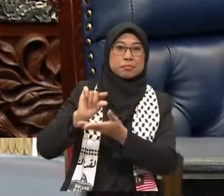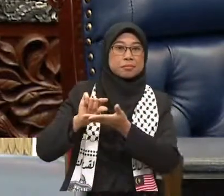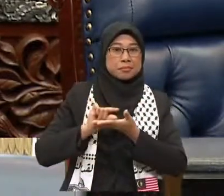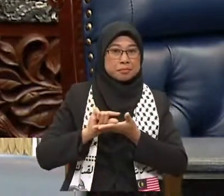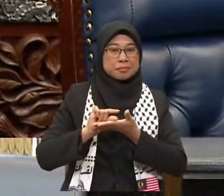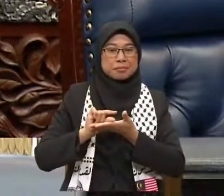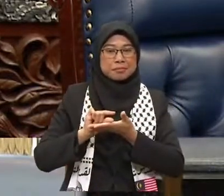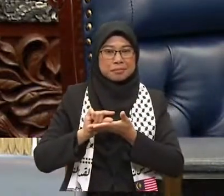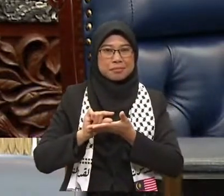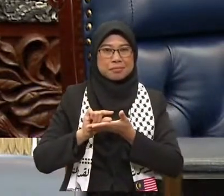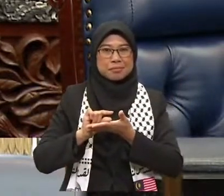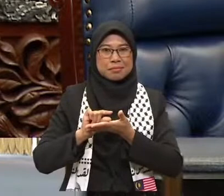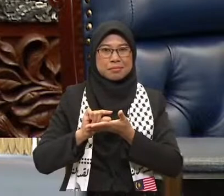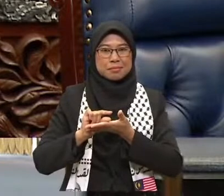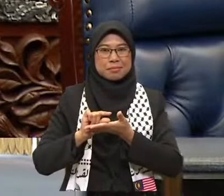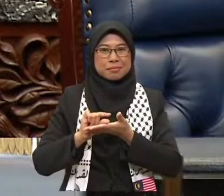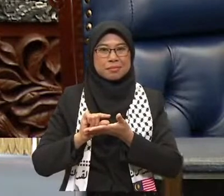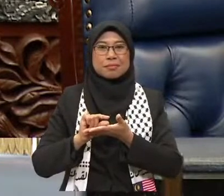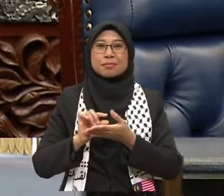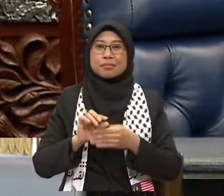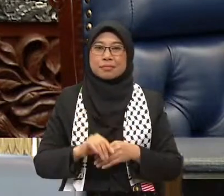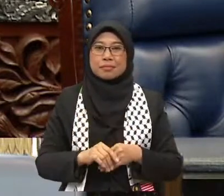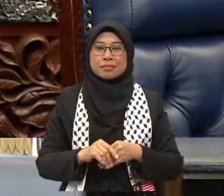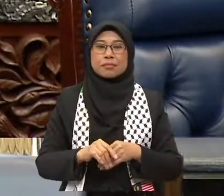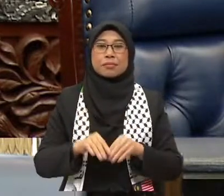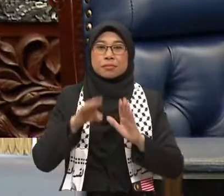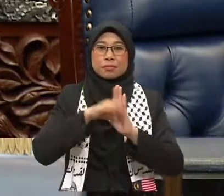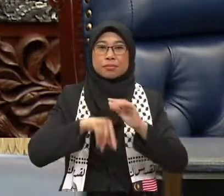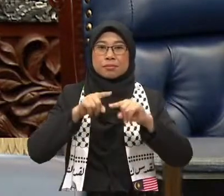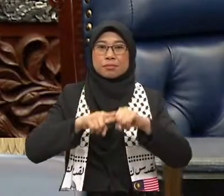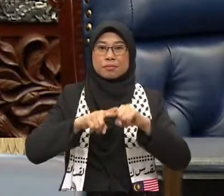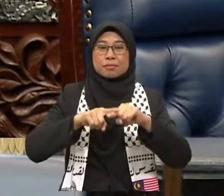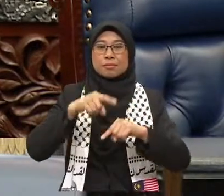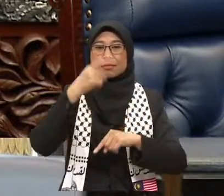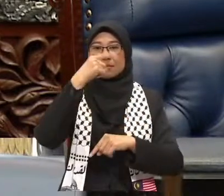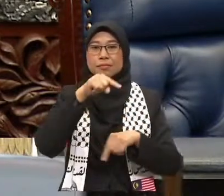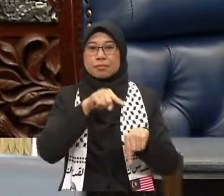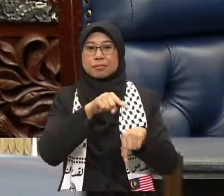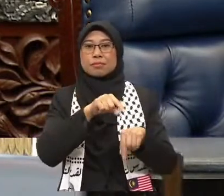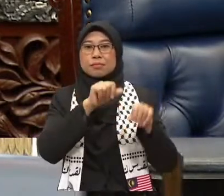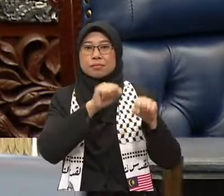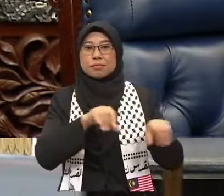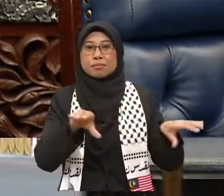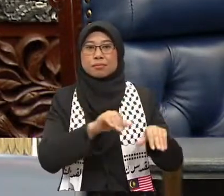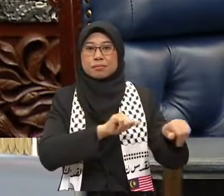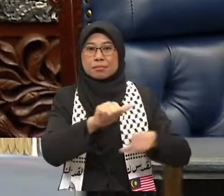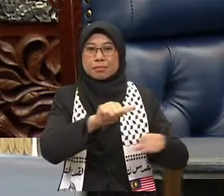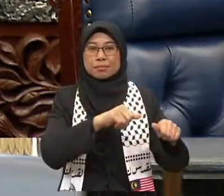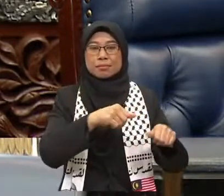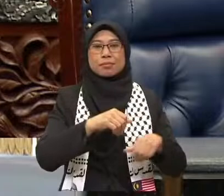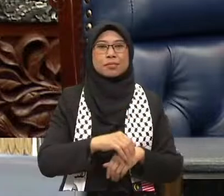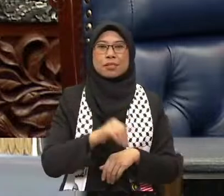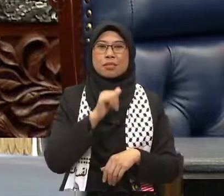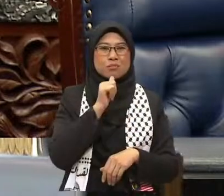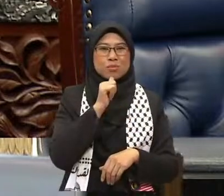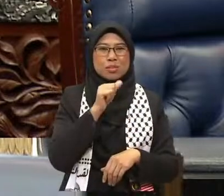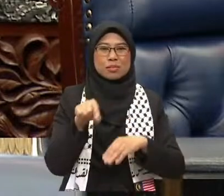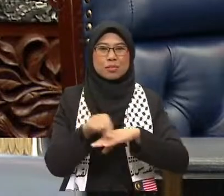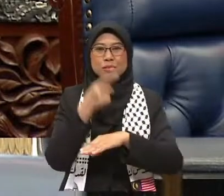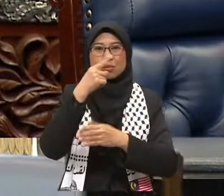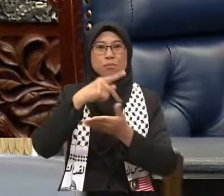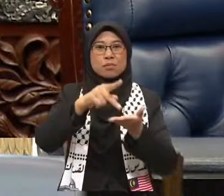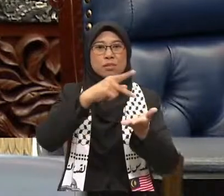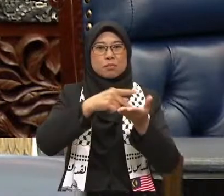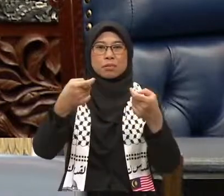bantuan kerajaan digunakan oleh untuk pelaksanaan program di Paw dan bukannya untuk digunakan untuk